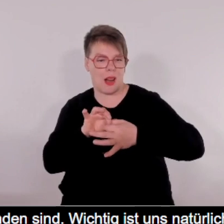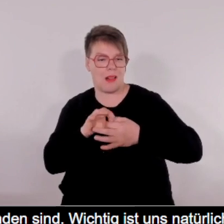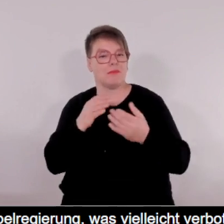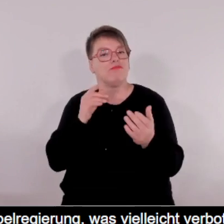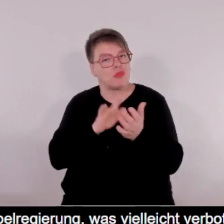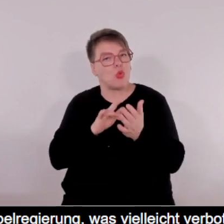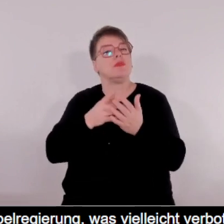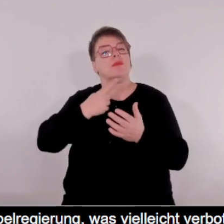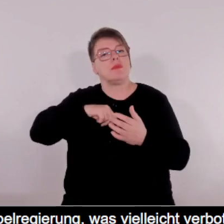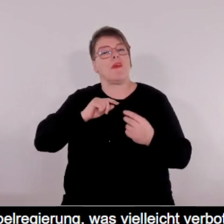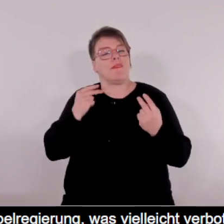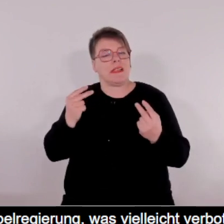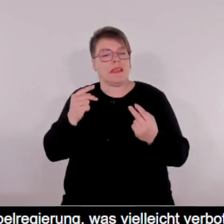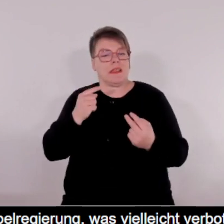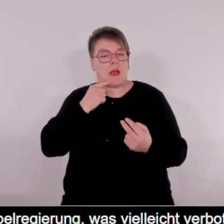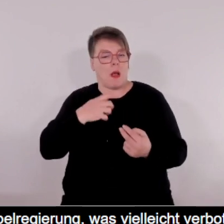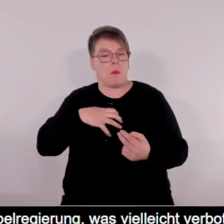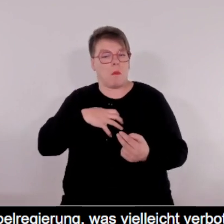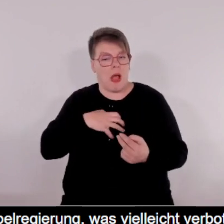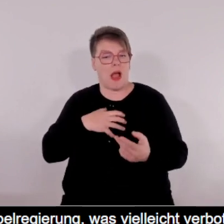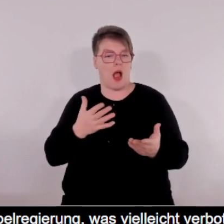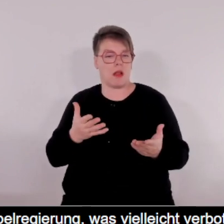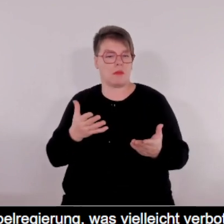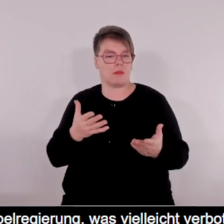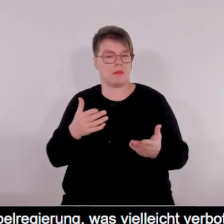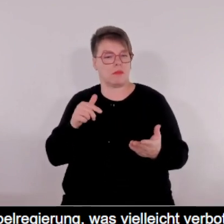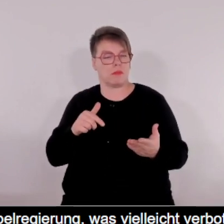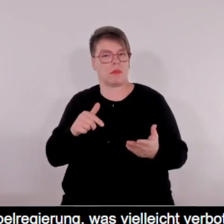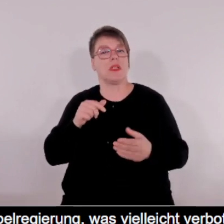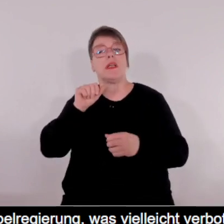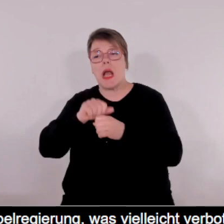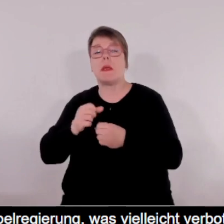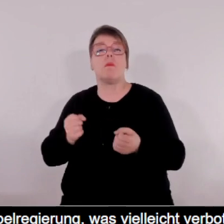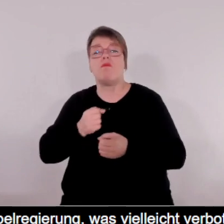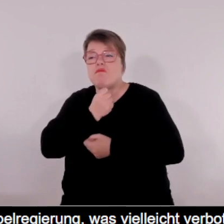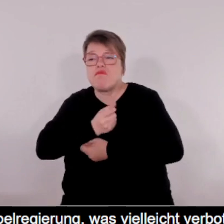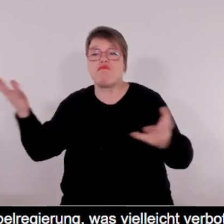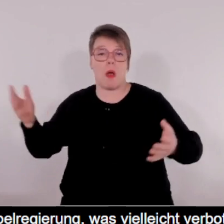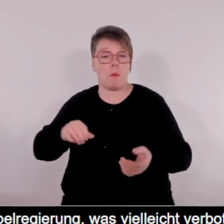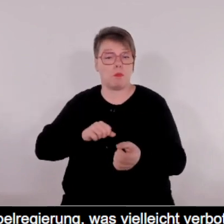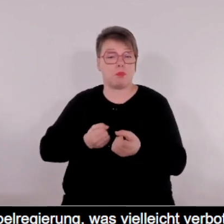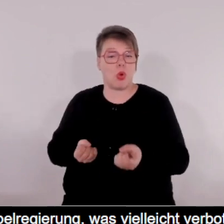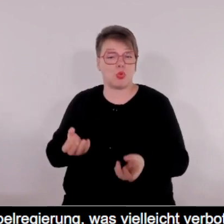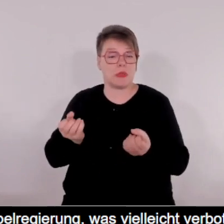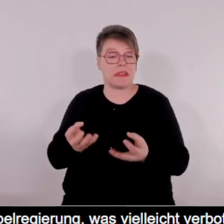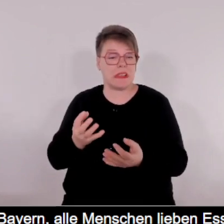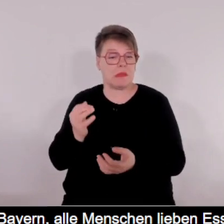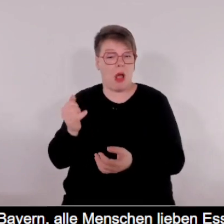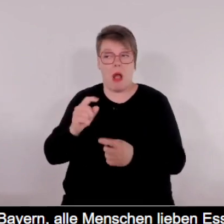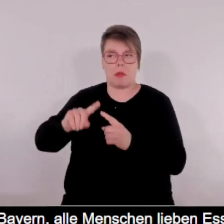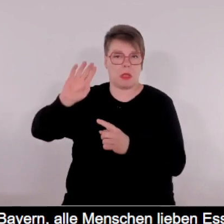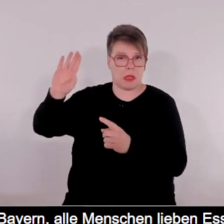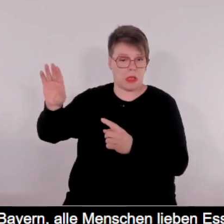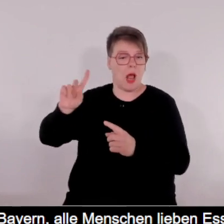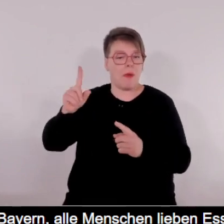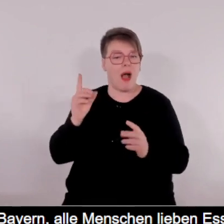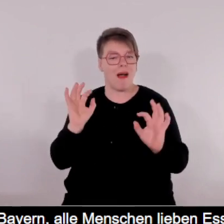wie die älteren Herrschaften in unserer Gesellschaft, die wir natürlich genauso schulen und auch vor allem da haben wir